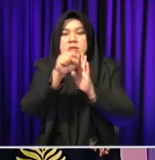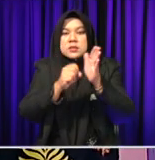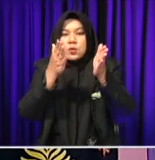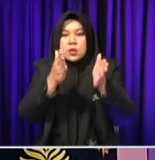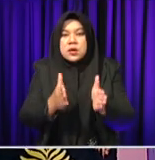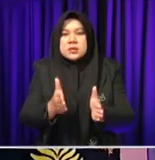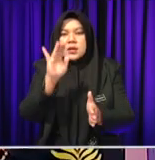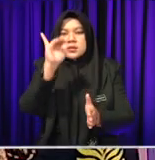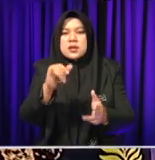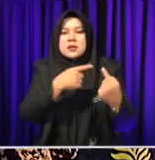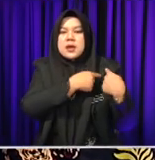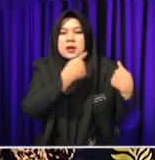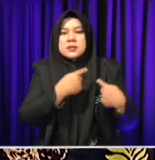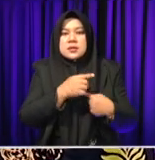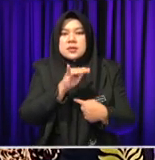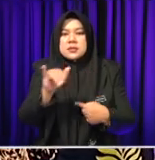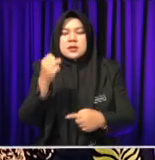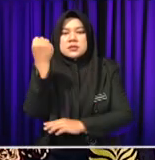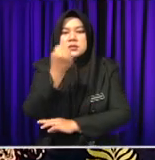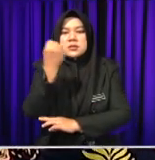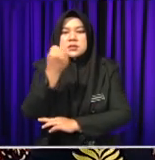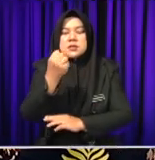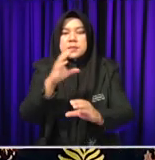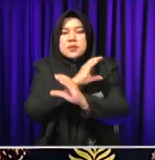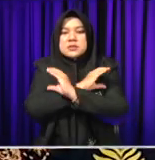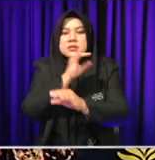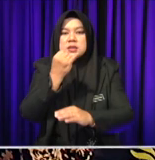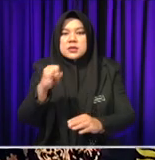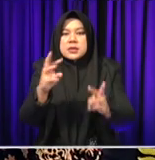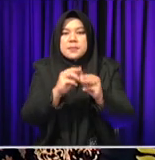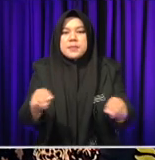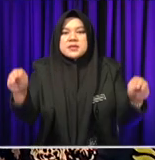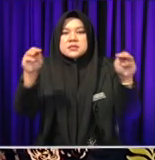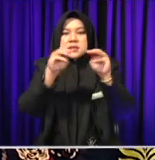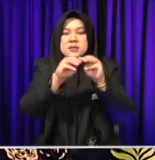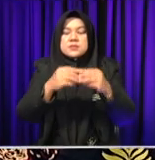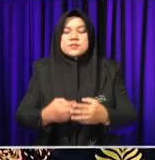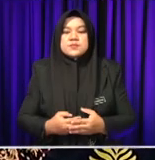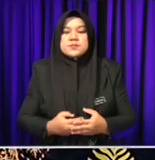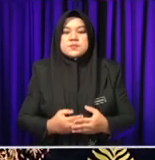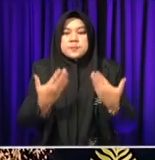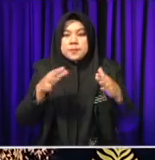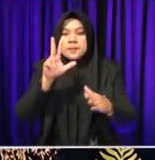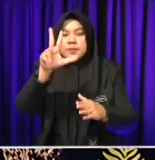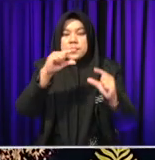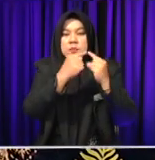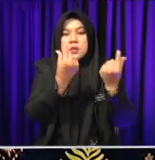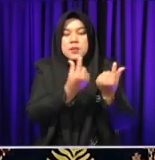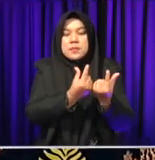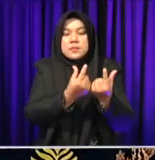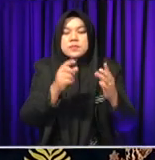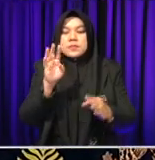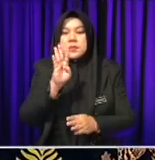seseorang yang hatinya sentiasa mencintai masjid jadi dah tiga golongan dah oke seterusnya yang